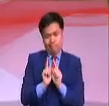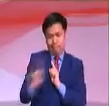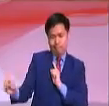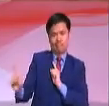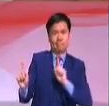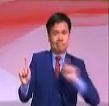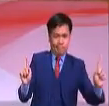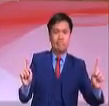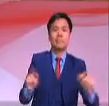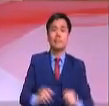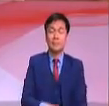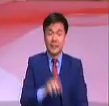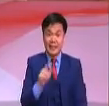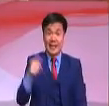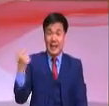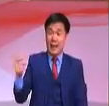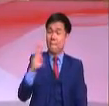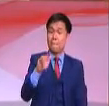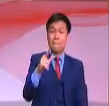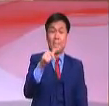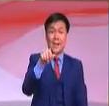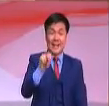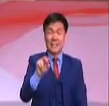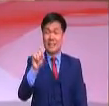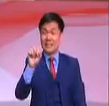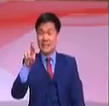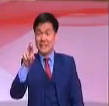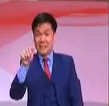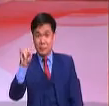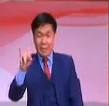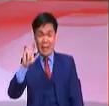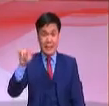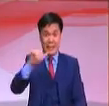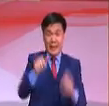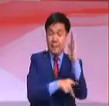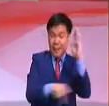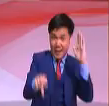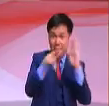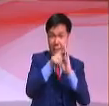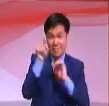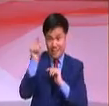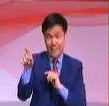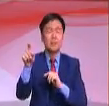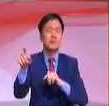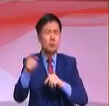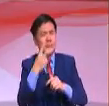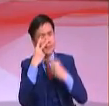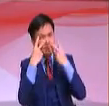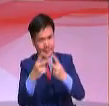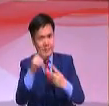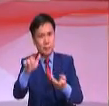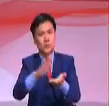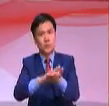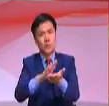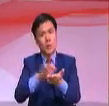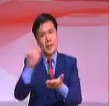Beliau yang juga ahli Parlimen Bagan Serai meninjau PPS Sekolah Kebangsaan Parit Haji Aman Bagan Serai.